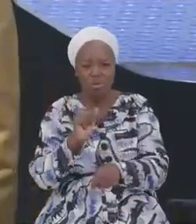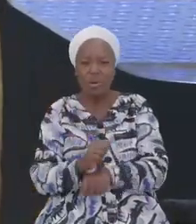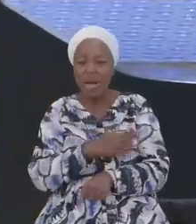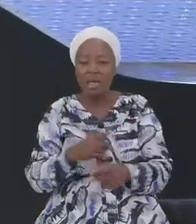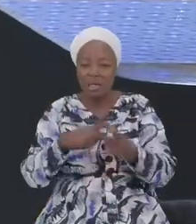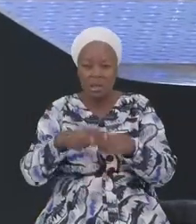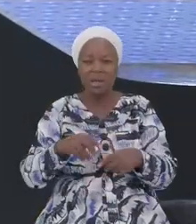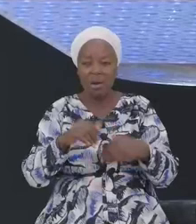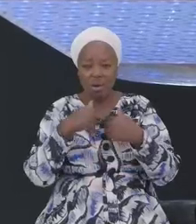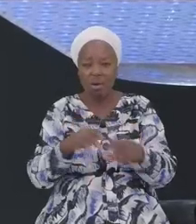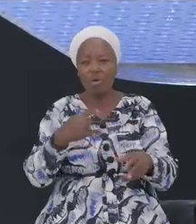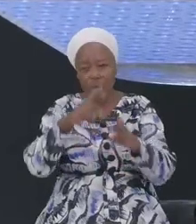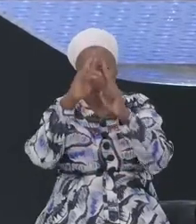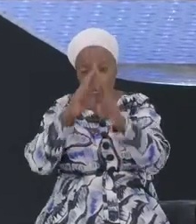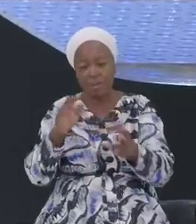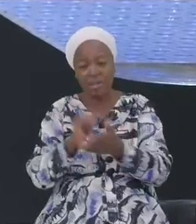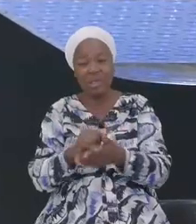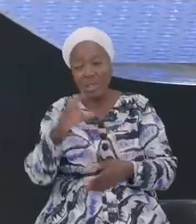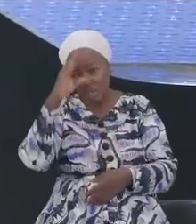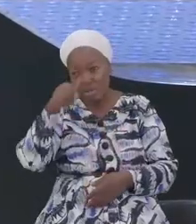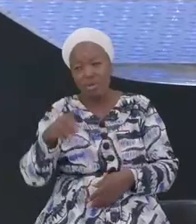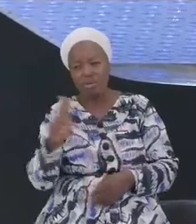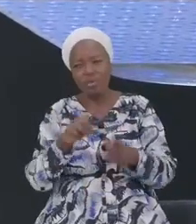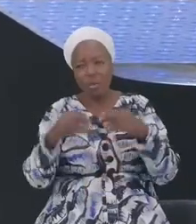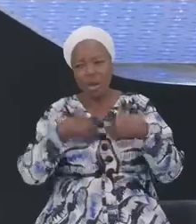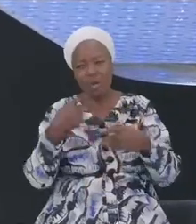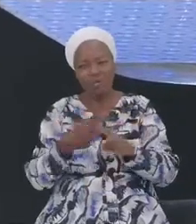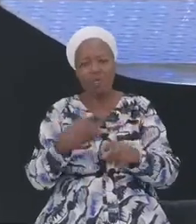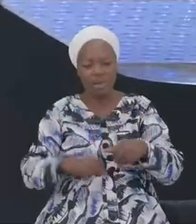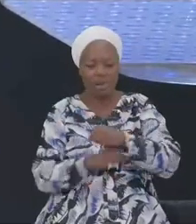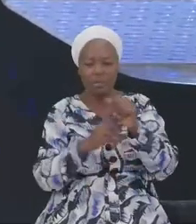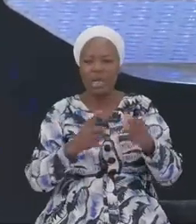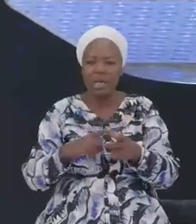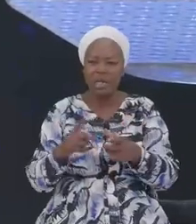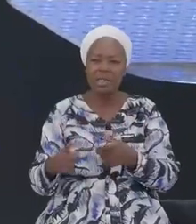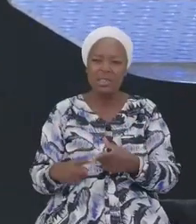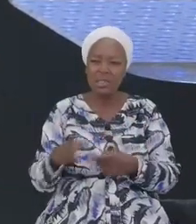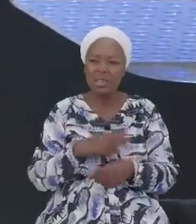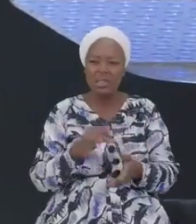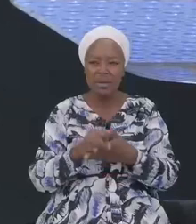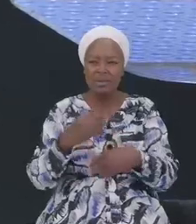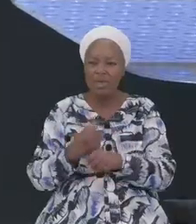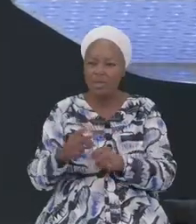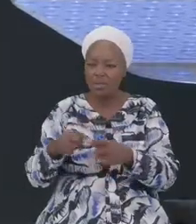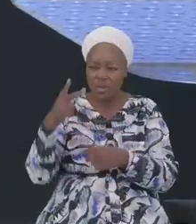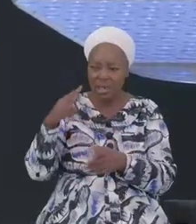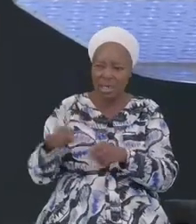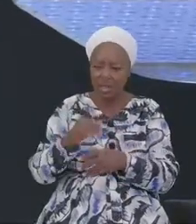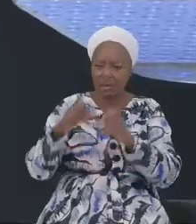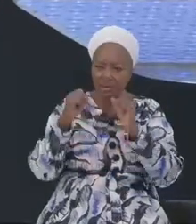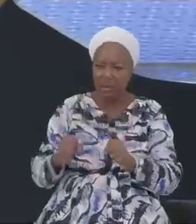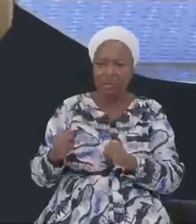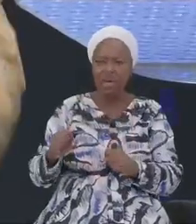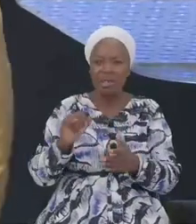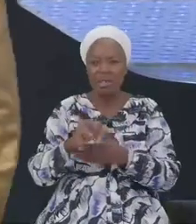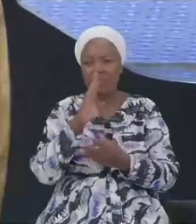il a perdu la dignité, le respect qu'il avait de la part du proconsul. Vous le regardez parfois comme il était puissant. Il a